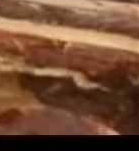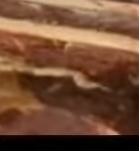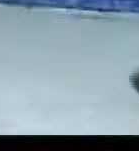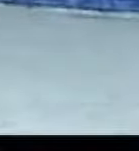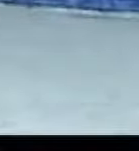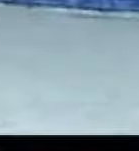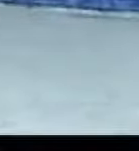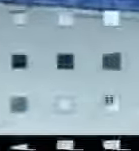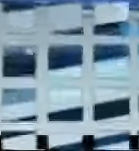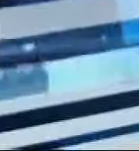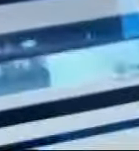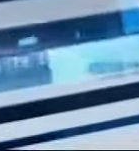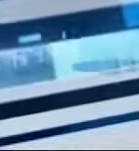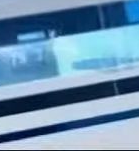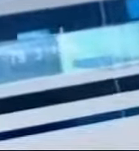өнімдері саудаланды.